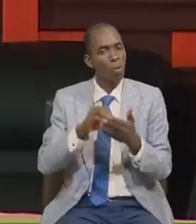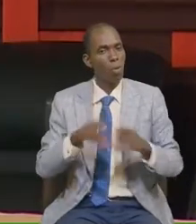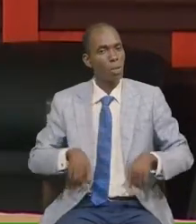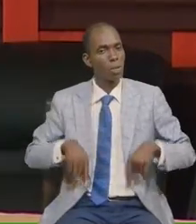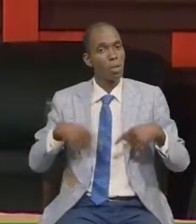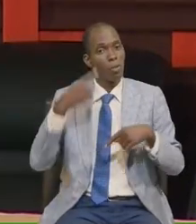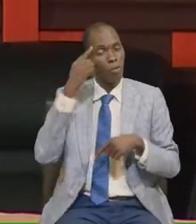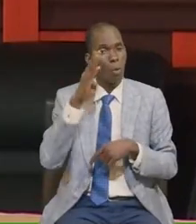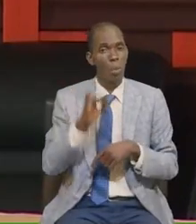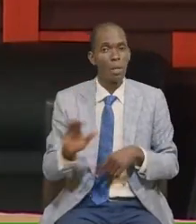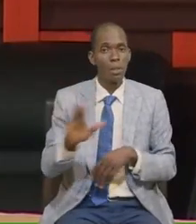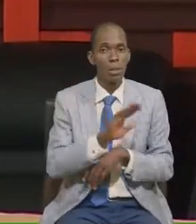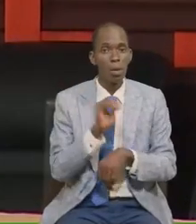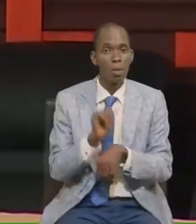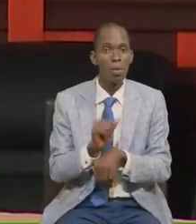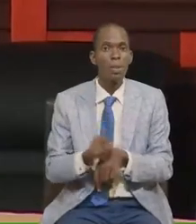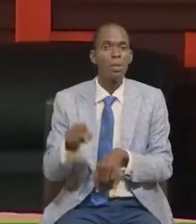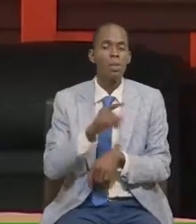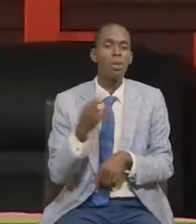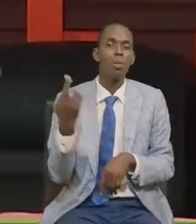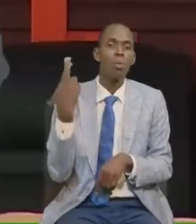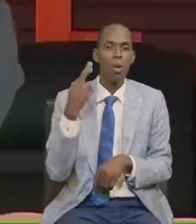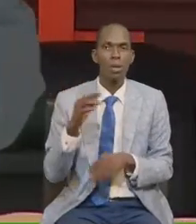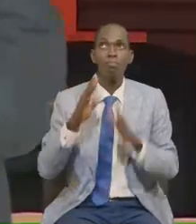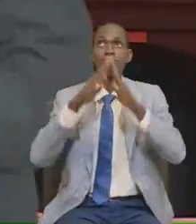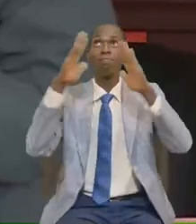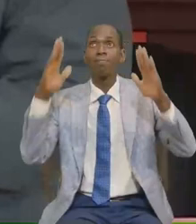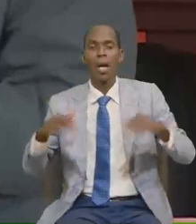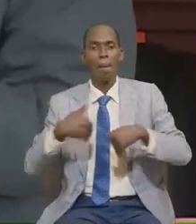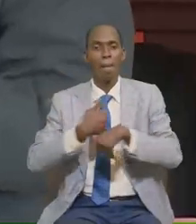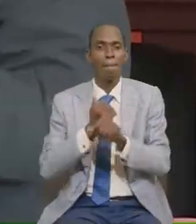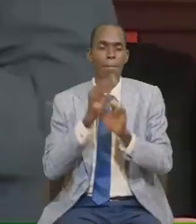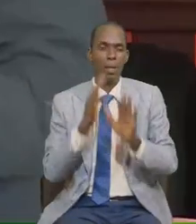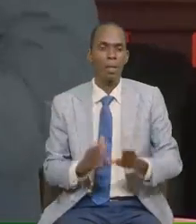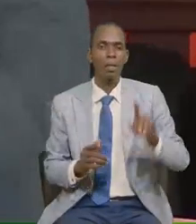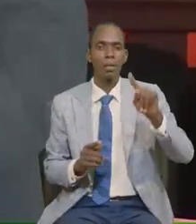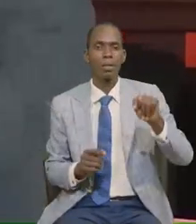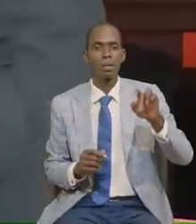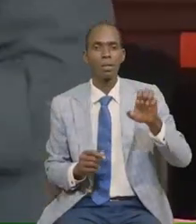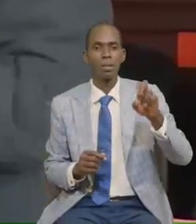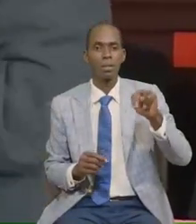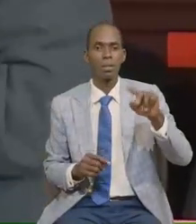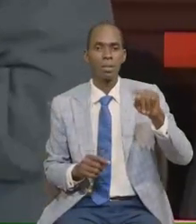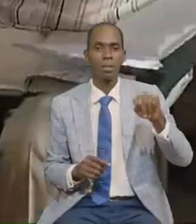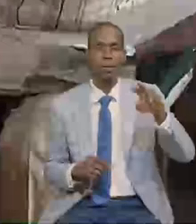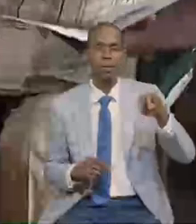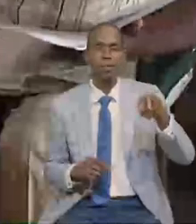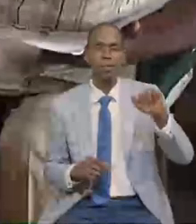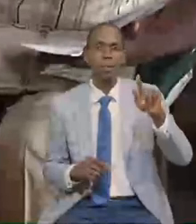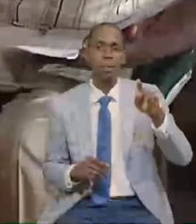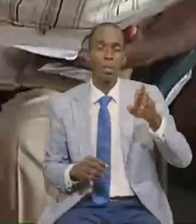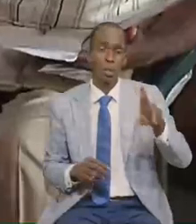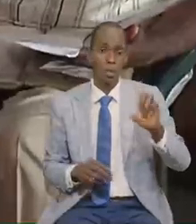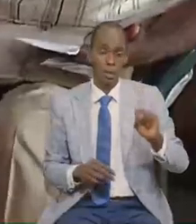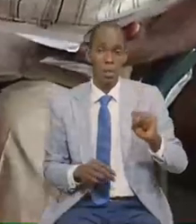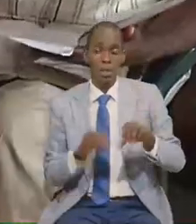ils étaient faiseurs de tente je veux que vous voyez ce même chapitre 24 ce même